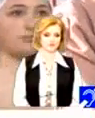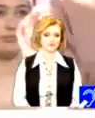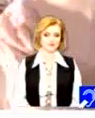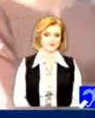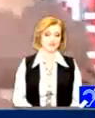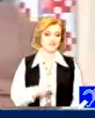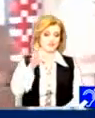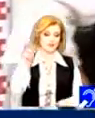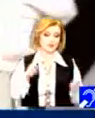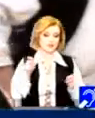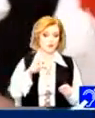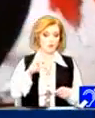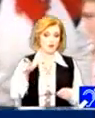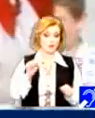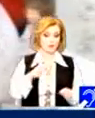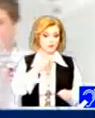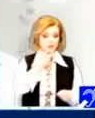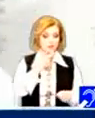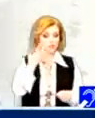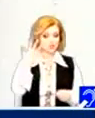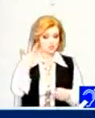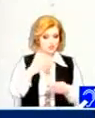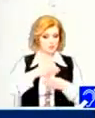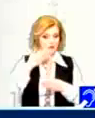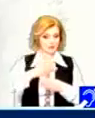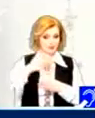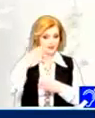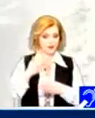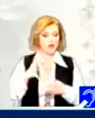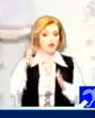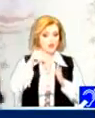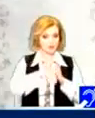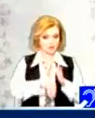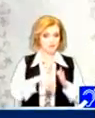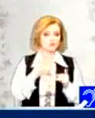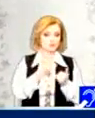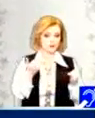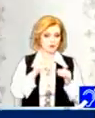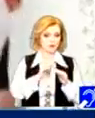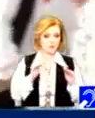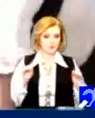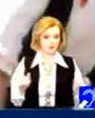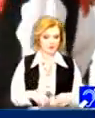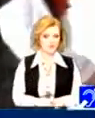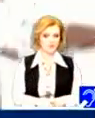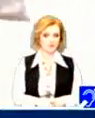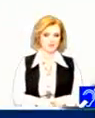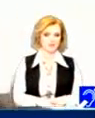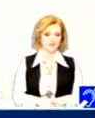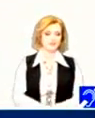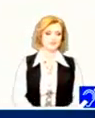În cadrul festivalului, publicul a putut admira 5 piese, inclusiv una pentru copii. În premieră, pentru public a fost montat spectacolul